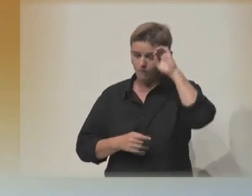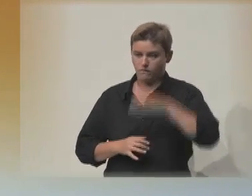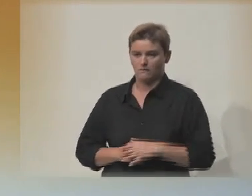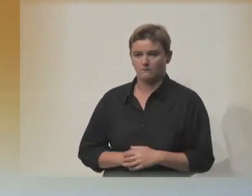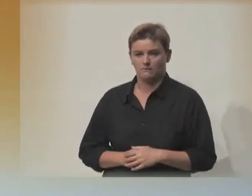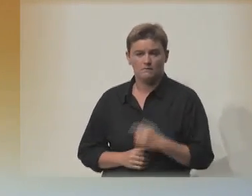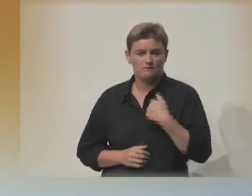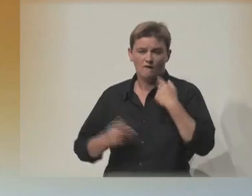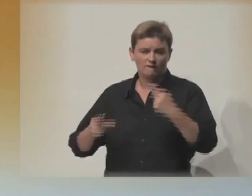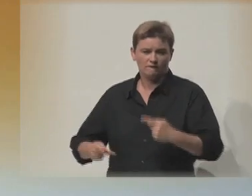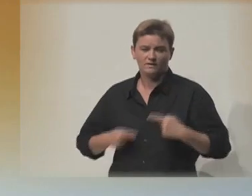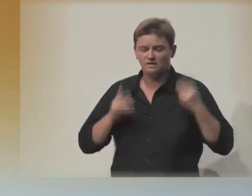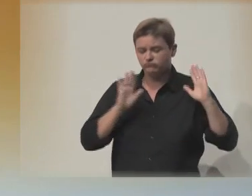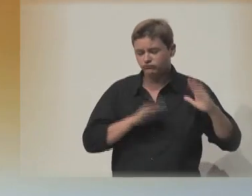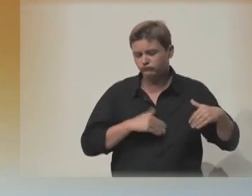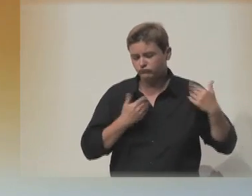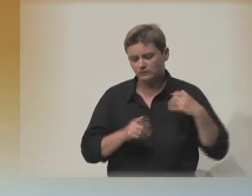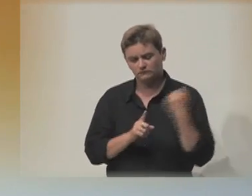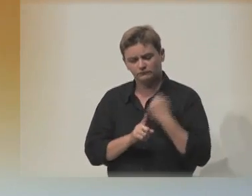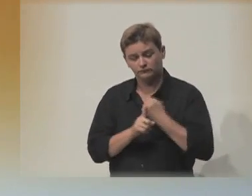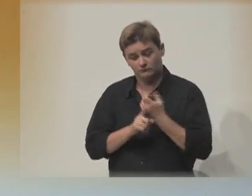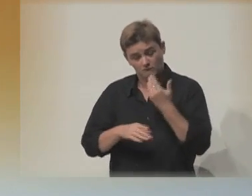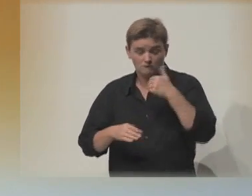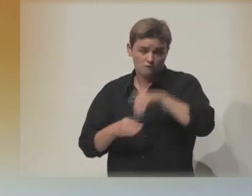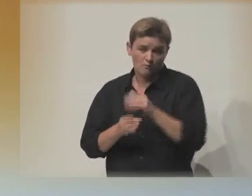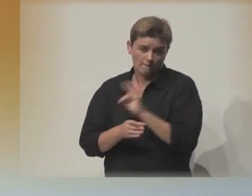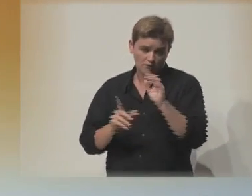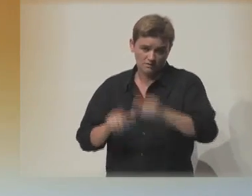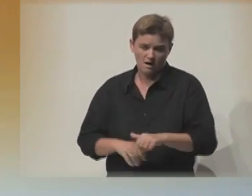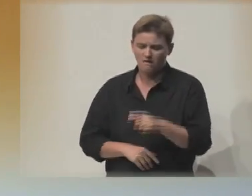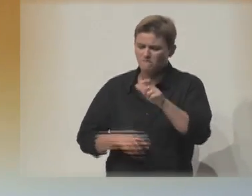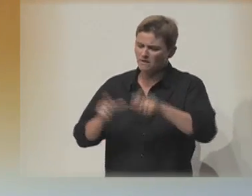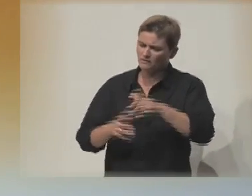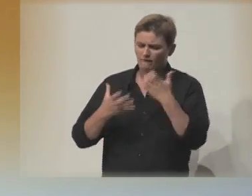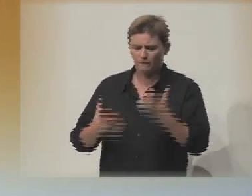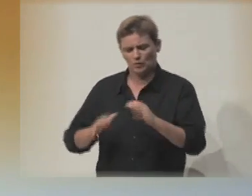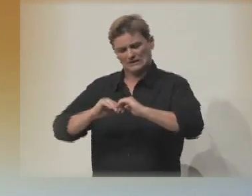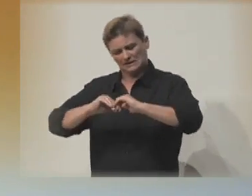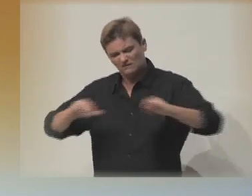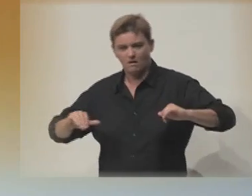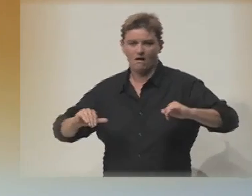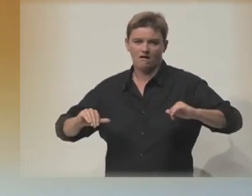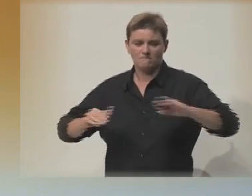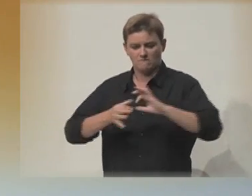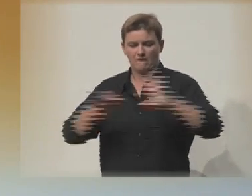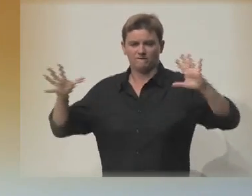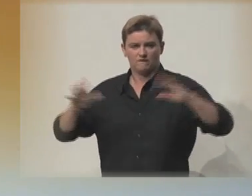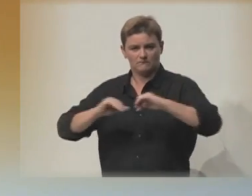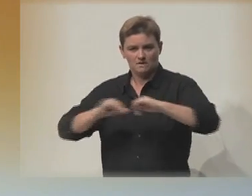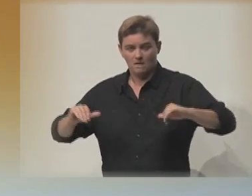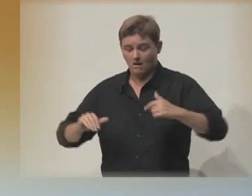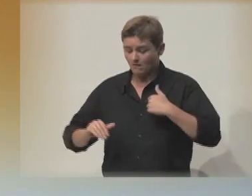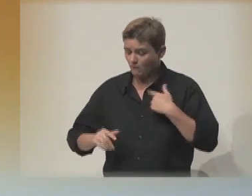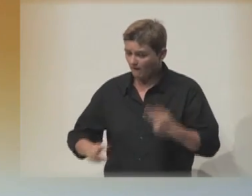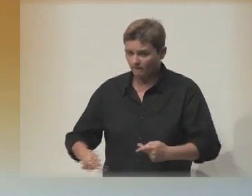suis battu contre un courant de pensée, il y en avait même chez nous, qui voulait séparer l'un de l'autre. Toute ma vie, je me